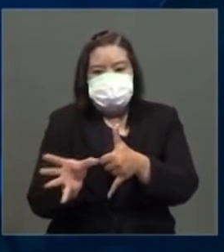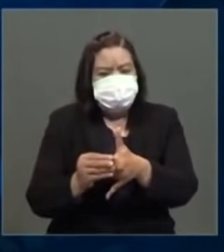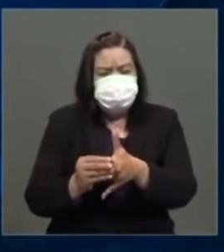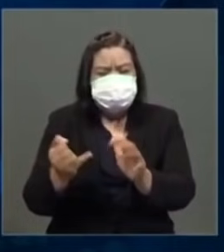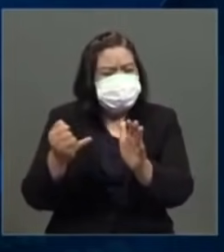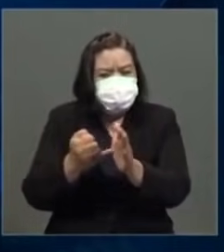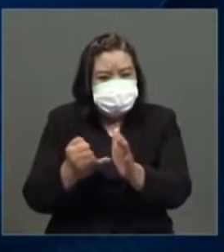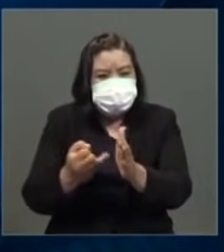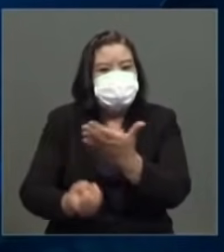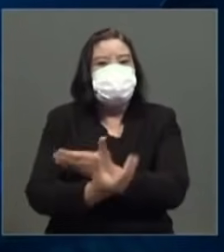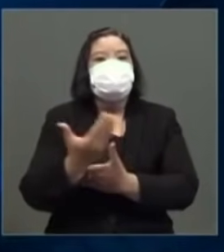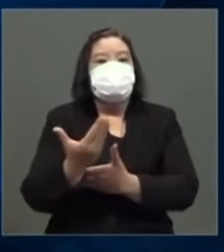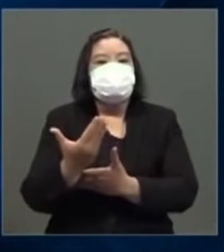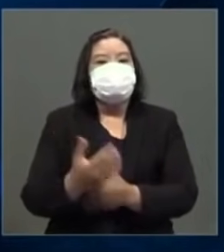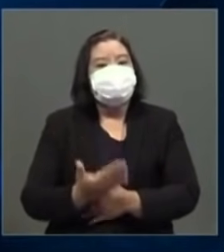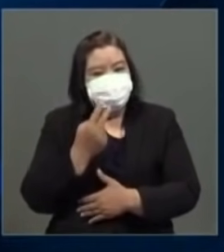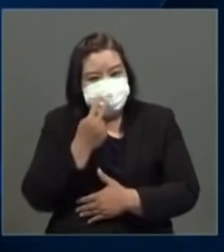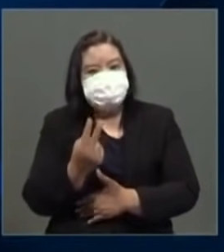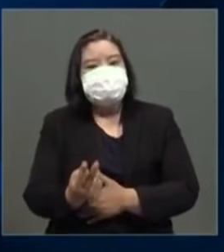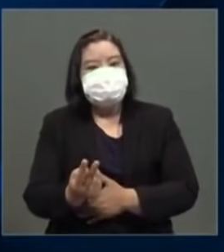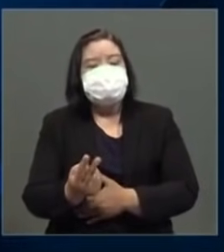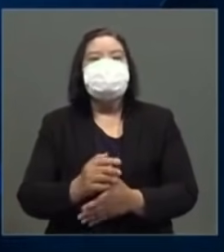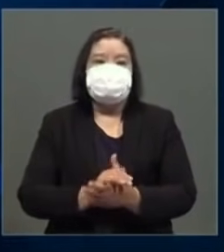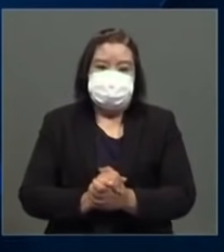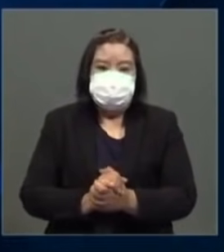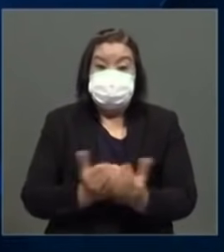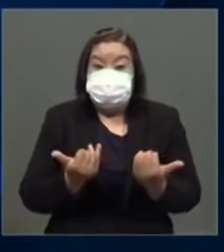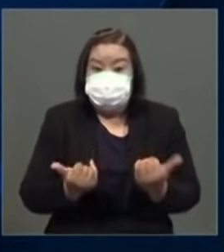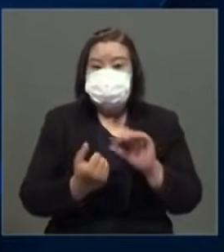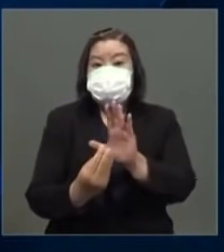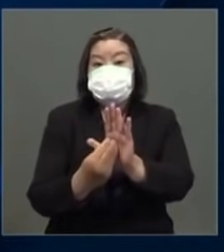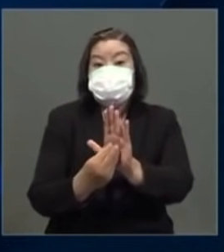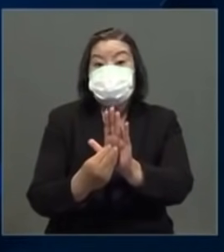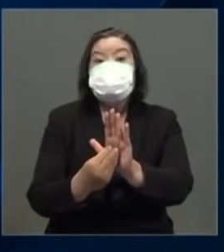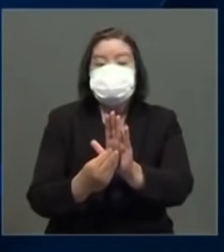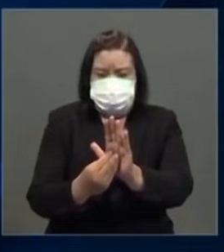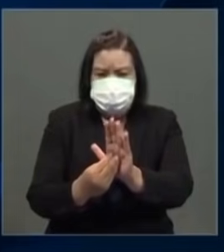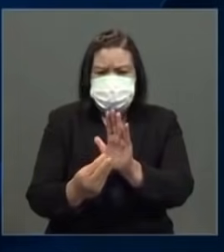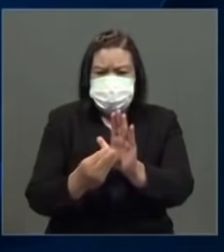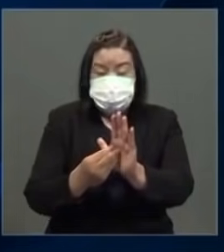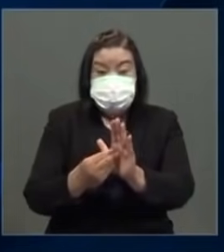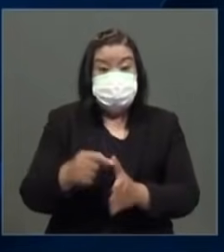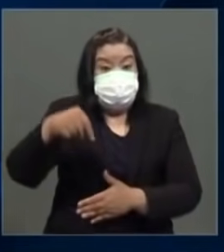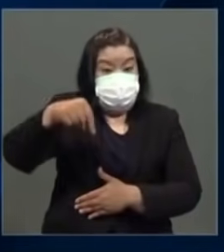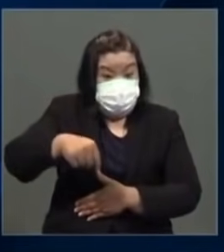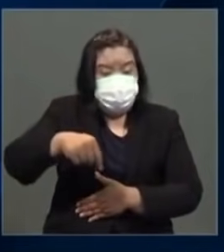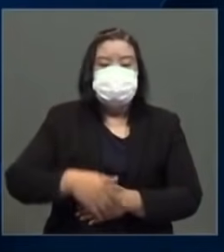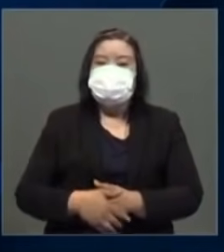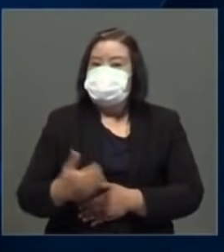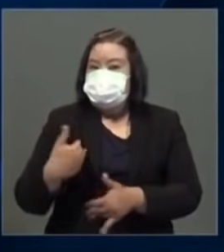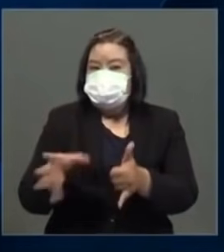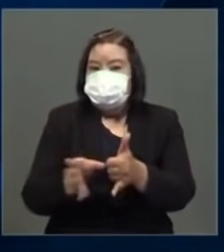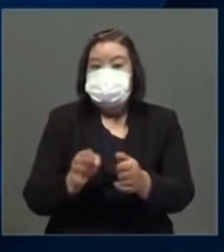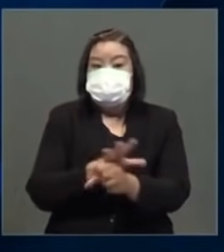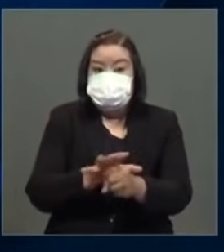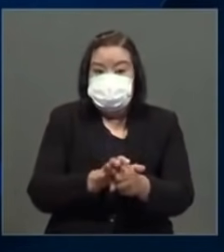พยาบาลมากขึ้นก็คืออยู่ตรงนี้นะครับเพราะฉะนั้นกรุงเทพมหานครหลักใหญ่ๆก็ยังอยู่ที่สองสายพันธุ์นี้